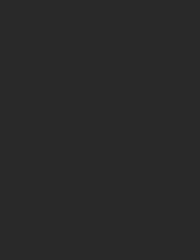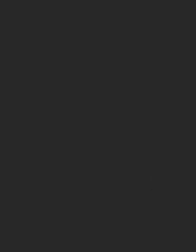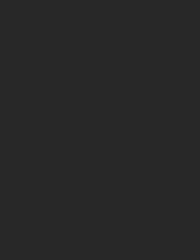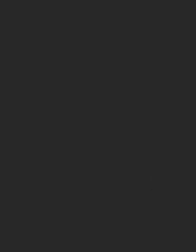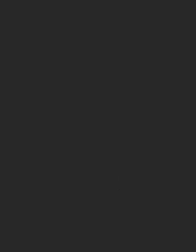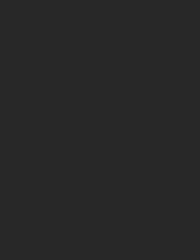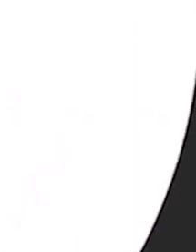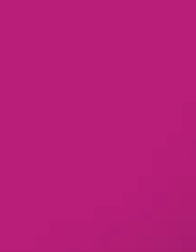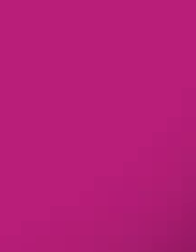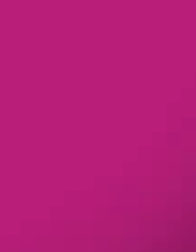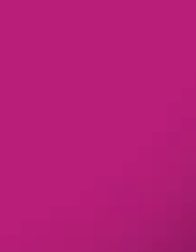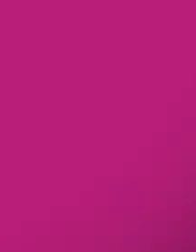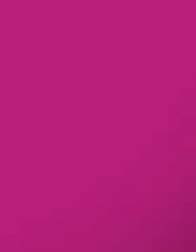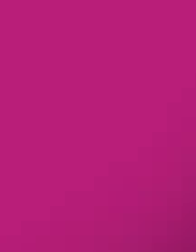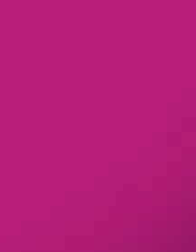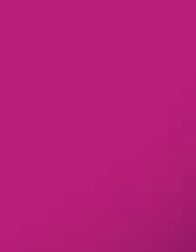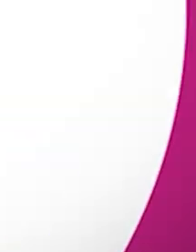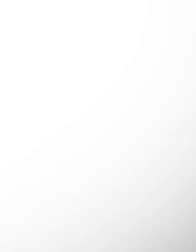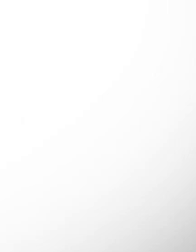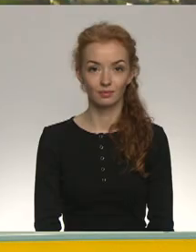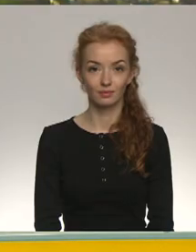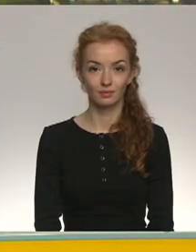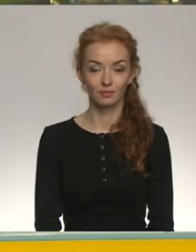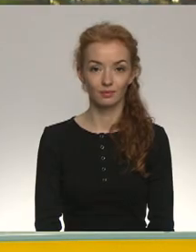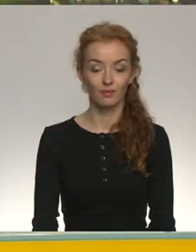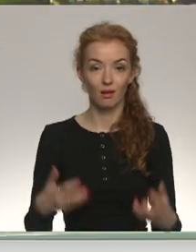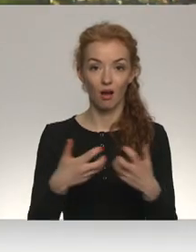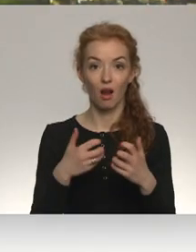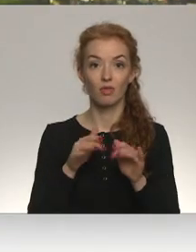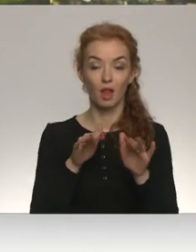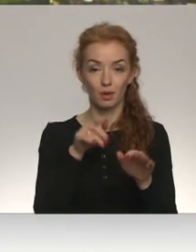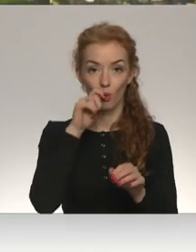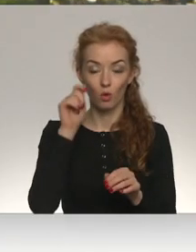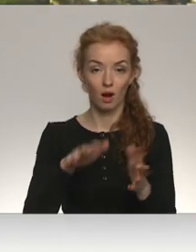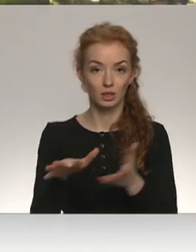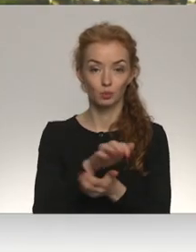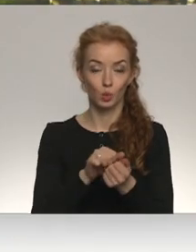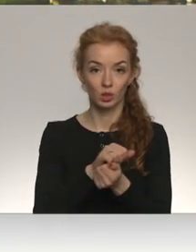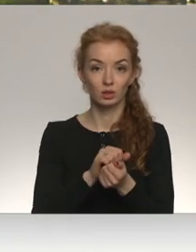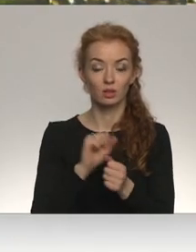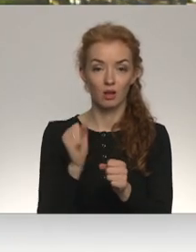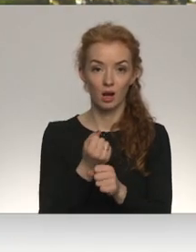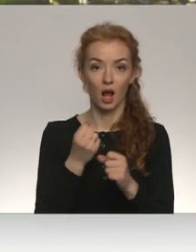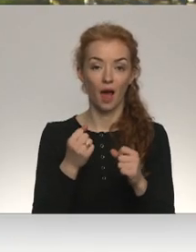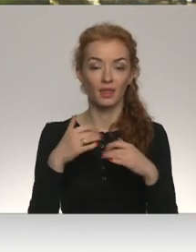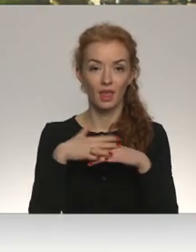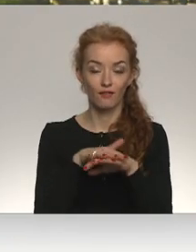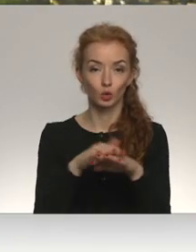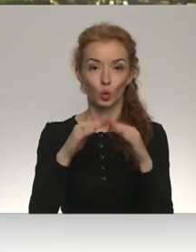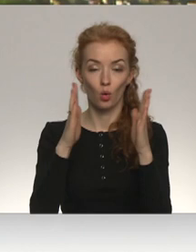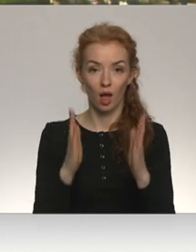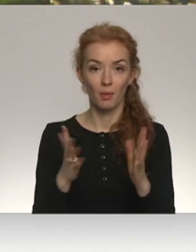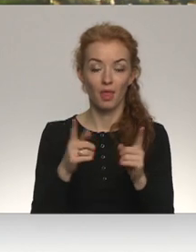Re! Viss ēters ir te! Kardarbība Ukrainā izpostījusi nevien infrastruktūru un cilvēku